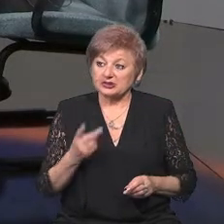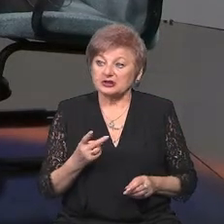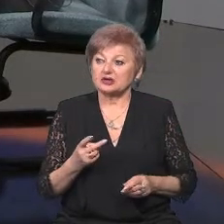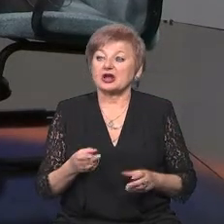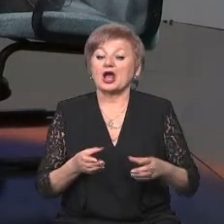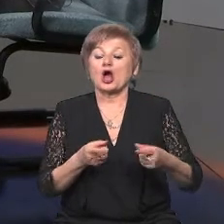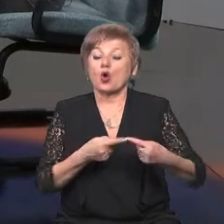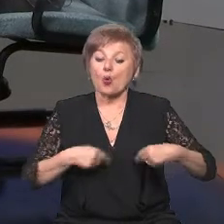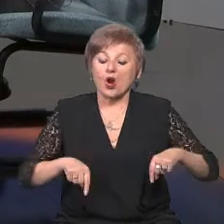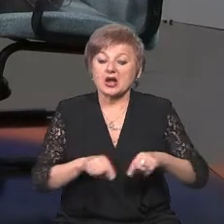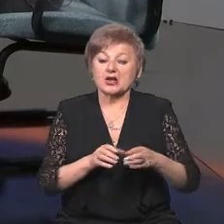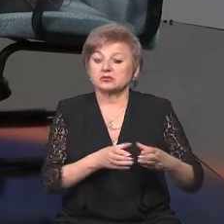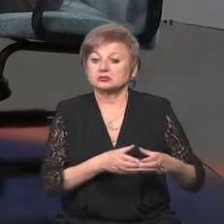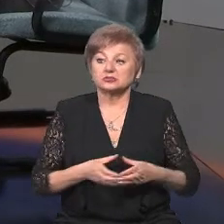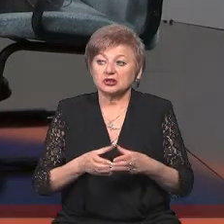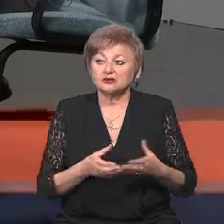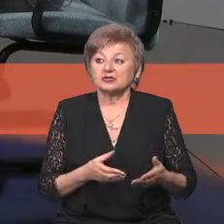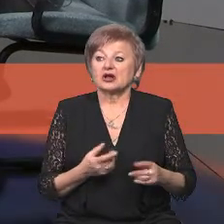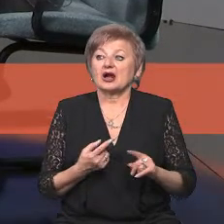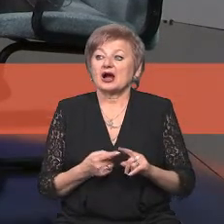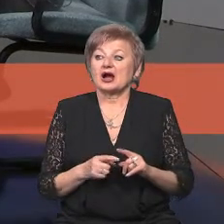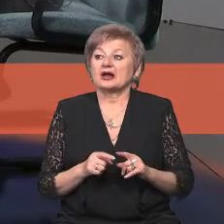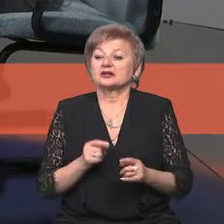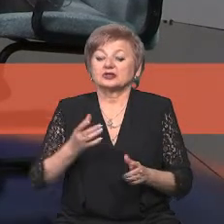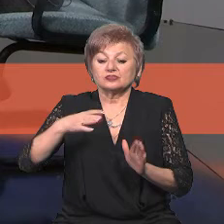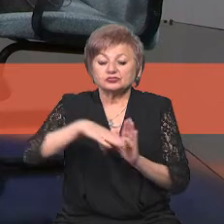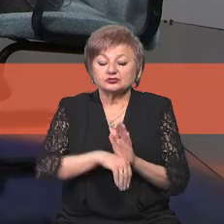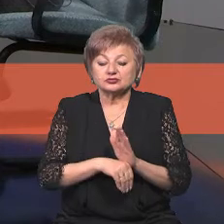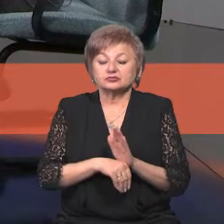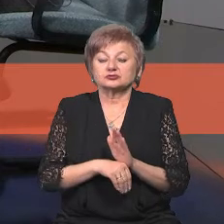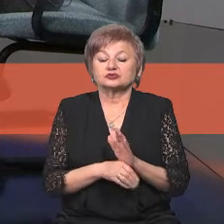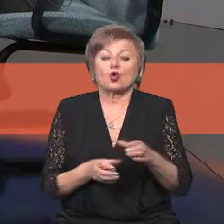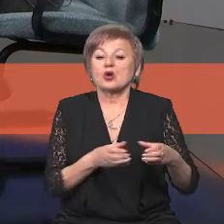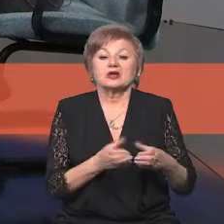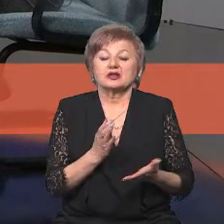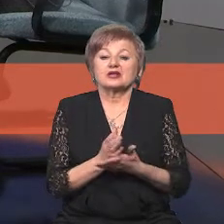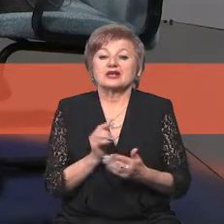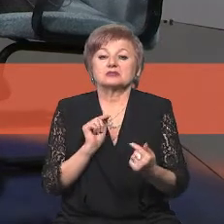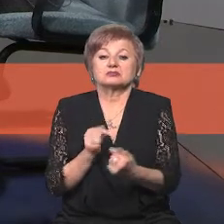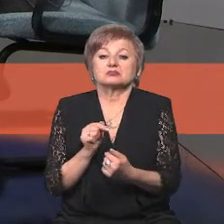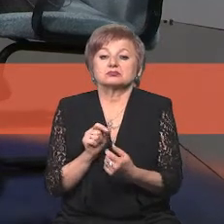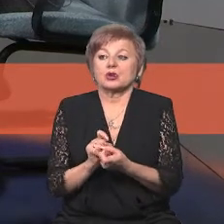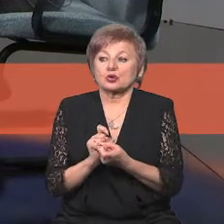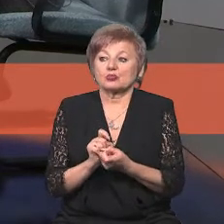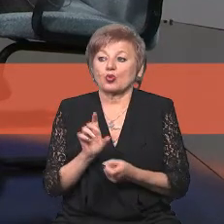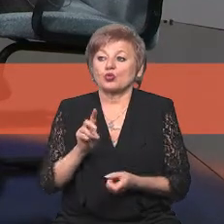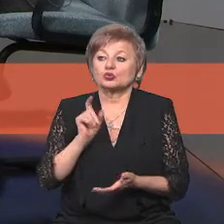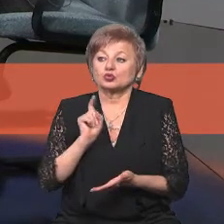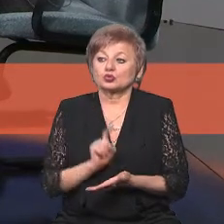Колективний тим імунітет, дітям, які мають це щеплення. Імунітет, який є в колективі, загальний імунітет. Він має бути не менш,